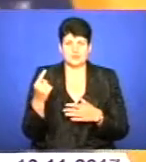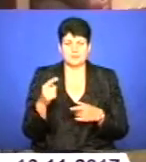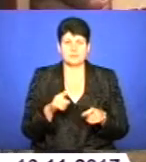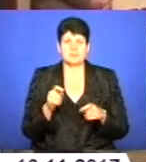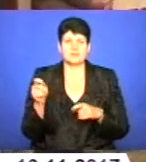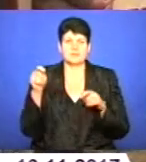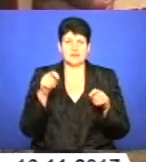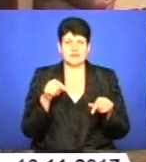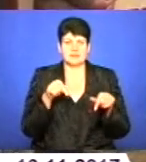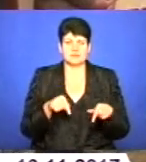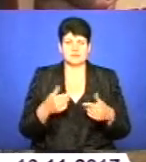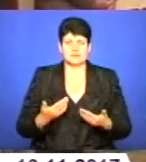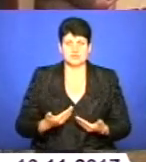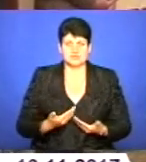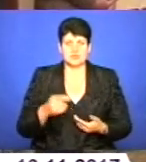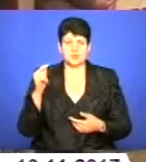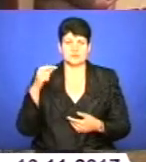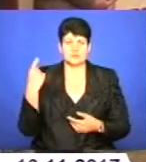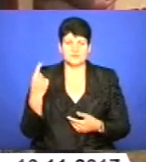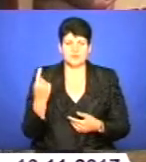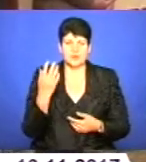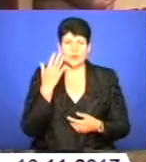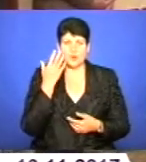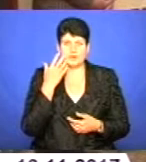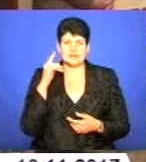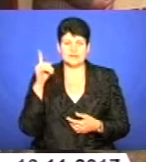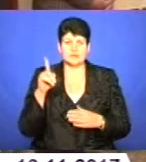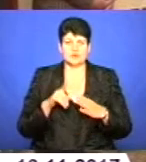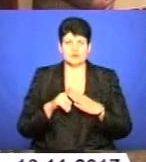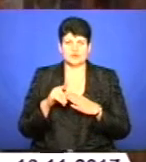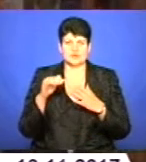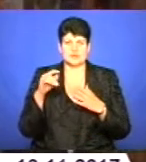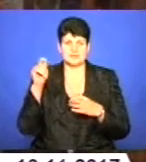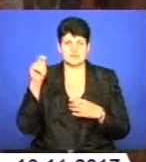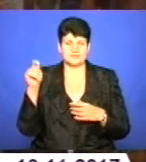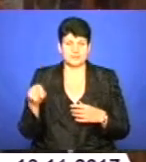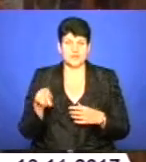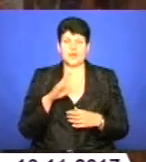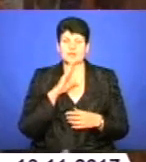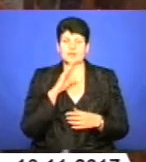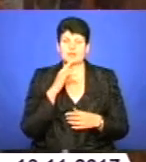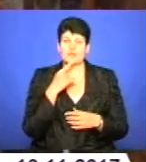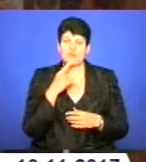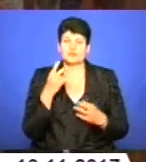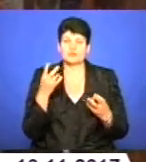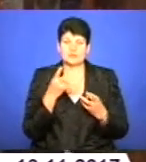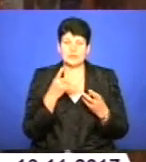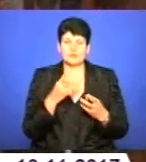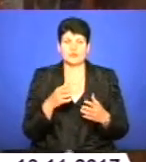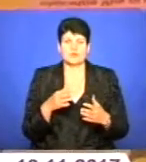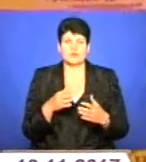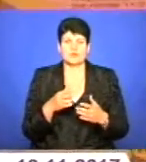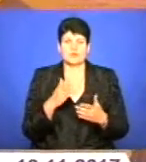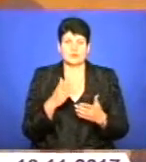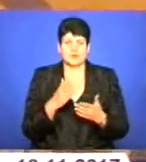переїхала жити до нашого обласного центру з Луганська, коли на сході України розпочалися бойові дії. Жінка каже, потрібно подолати непростий